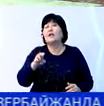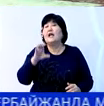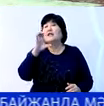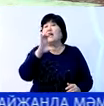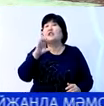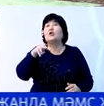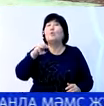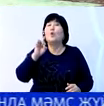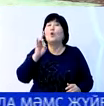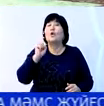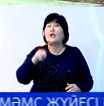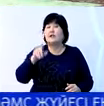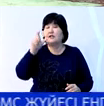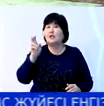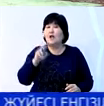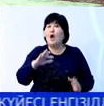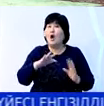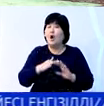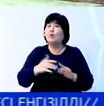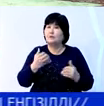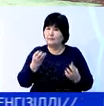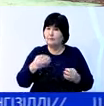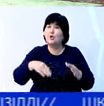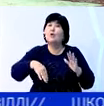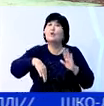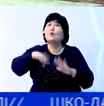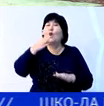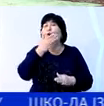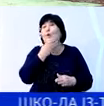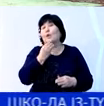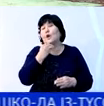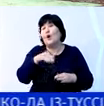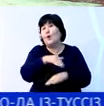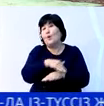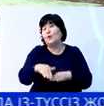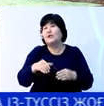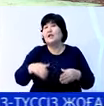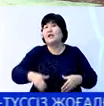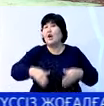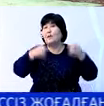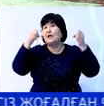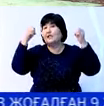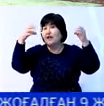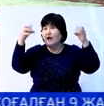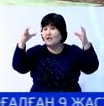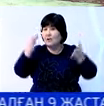деген жігіт келіп, ауылымызды едәуір көркейтті. Көшелерімізге бағаналарға жарық